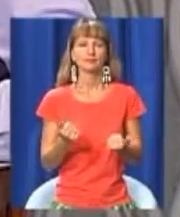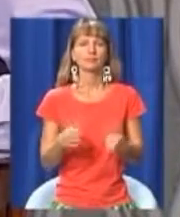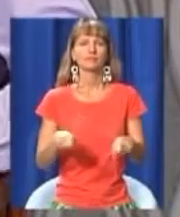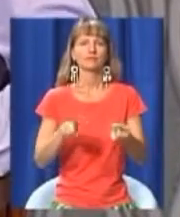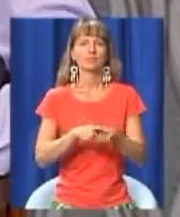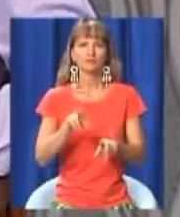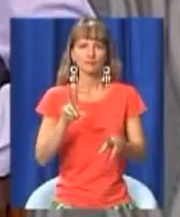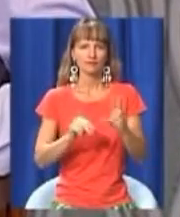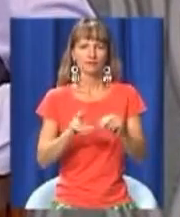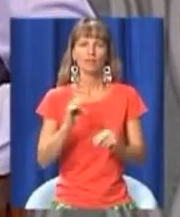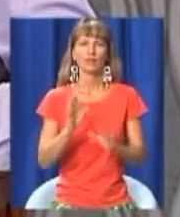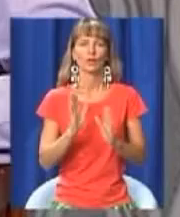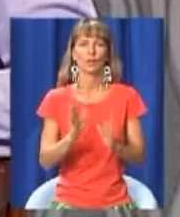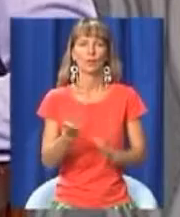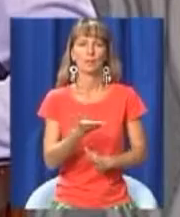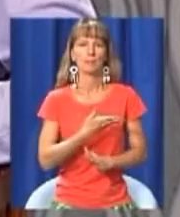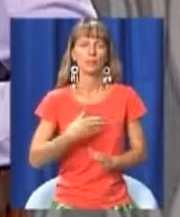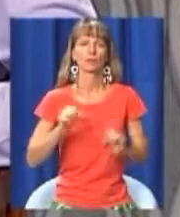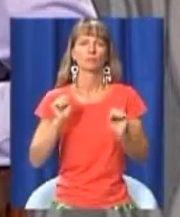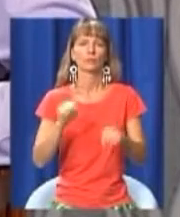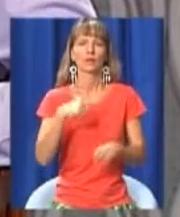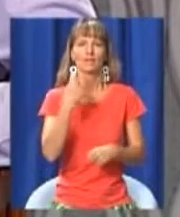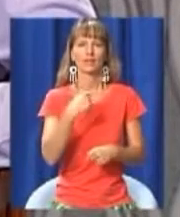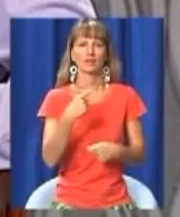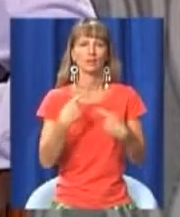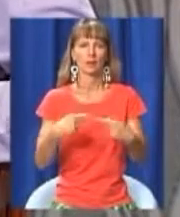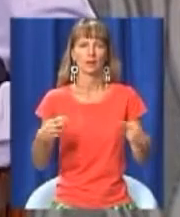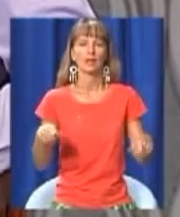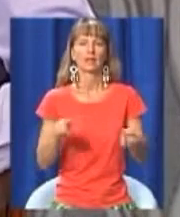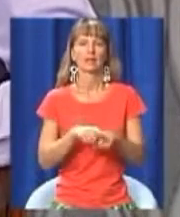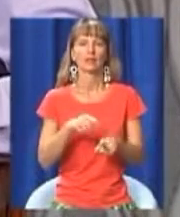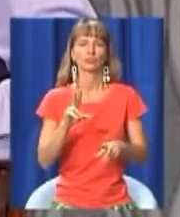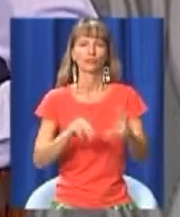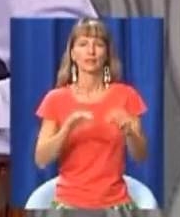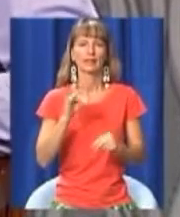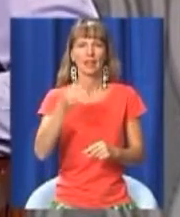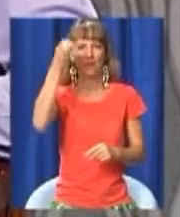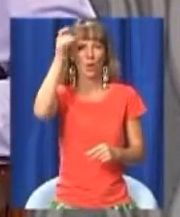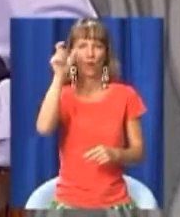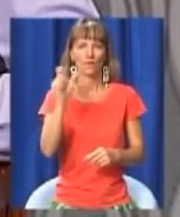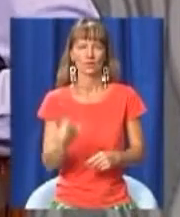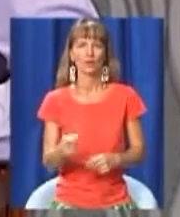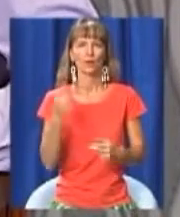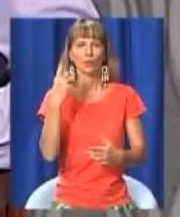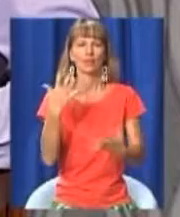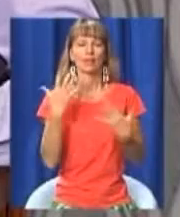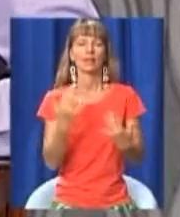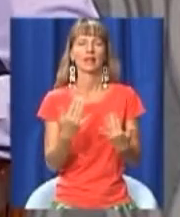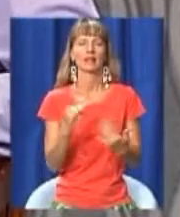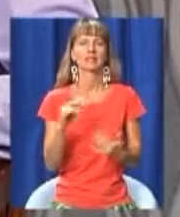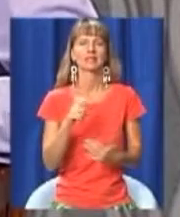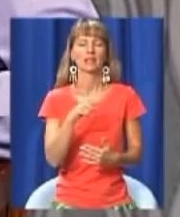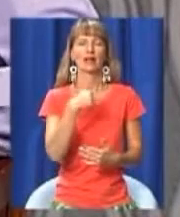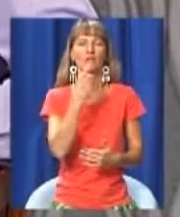вважають не лише, ми от зараз так вважаємо, що можна казати по-різному, а так вважають навіть науковці. Уявіть собі таку ситуацію. Деякі з них,